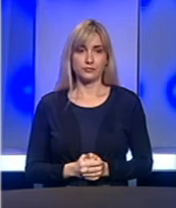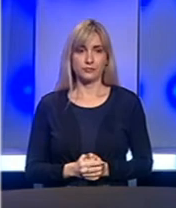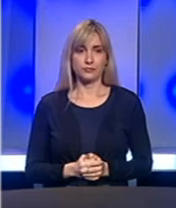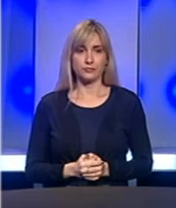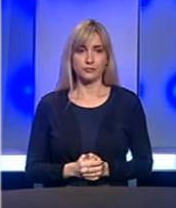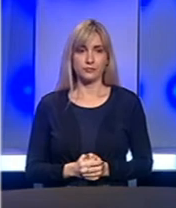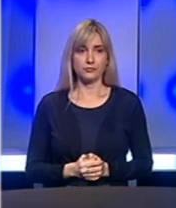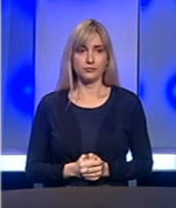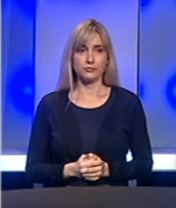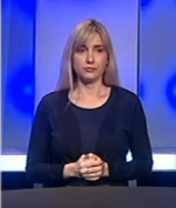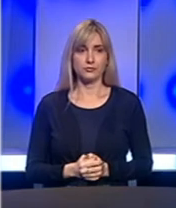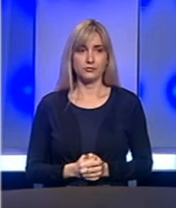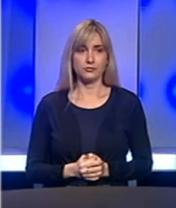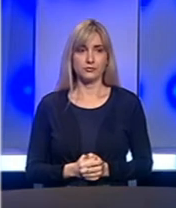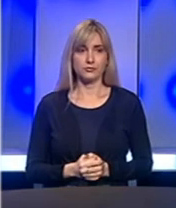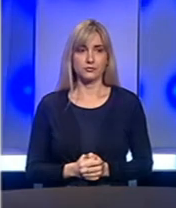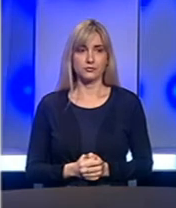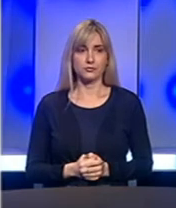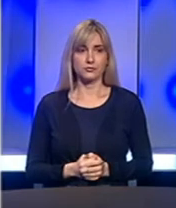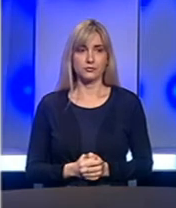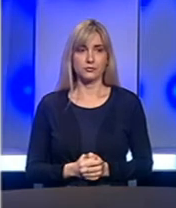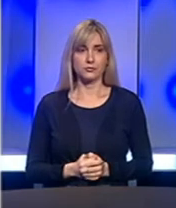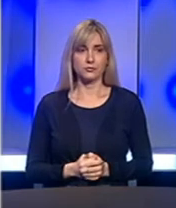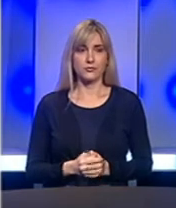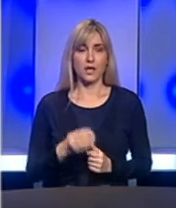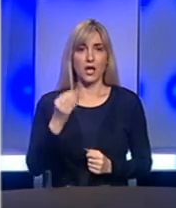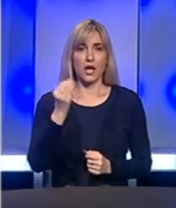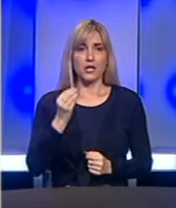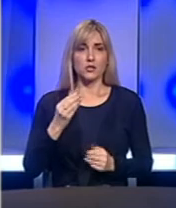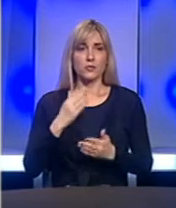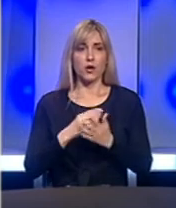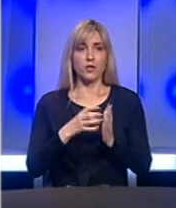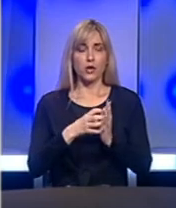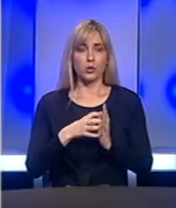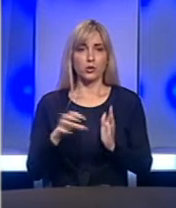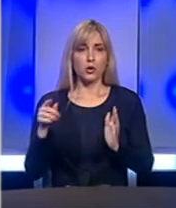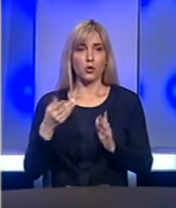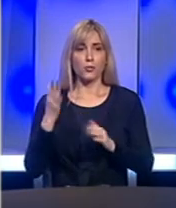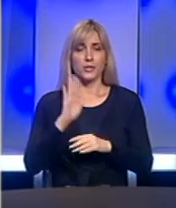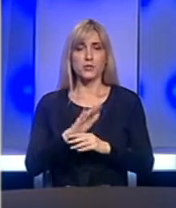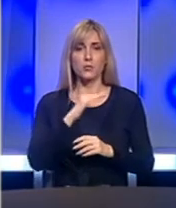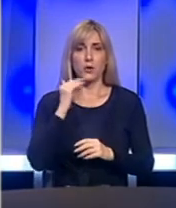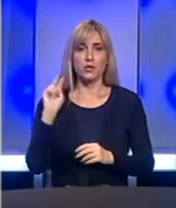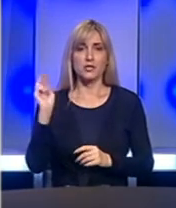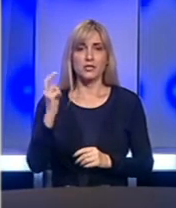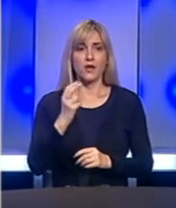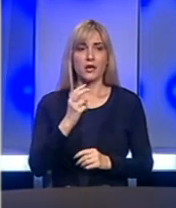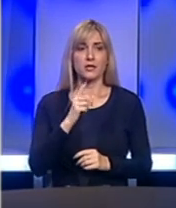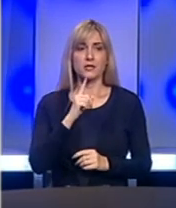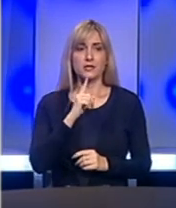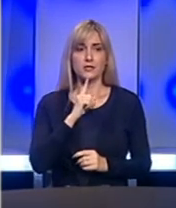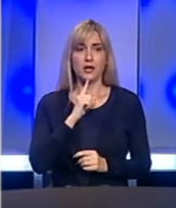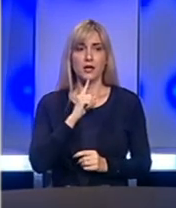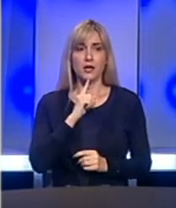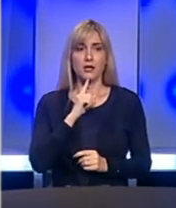Dobar dan iz Potočara, gdje je izložba u stvari još uvijek u toku, uz prisustvo mnogih zvanica koje je teško prepoznati jer